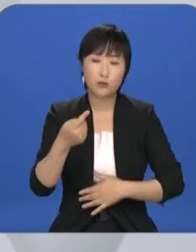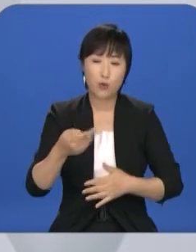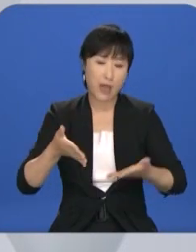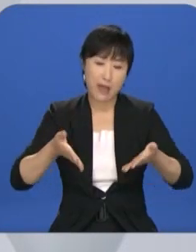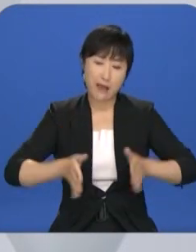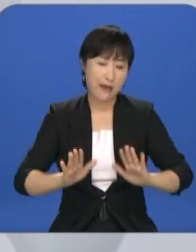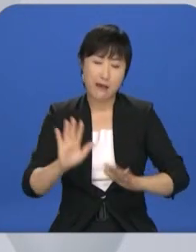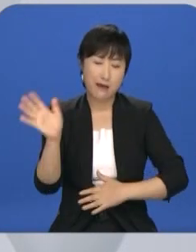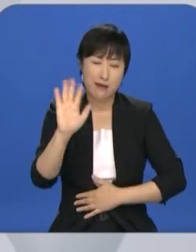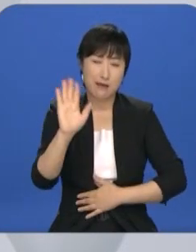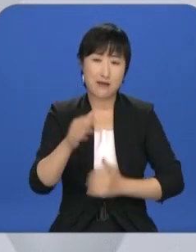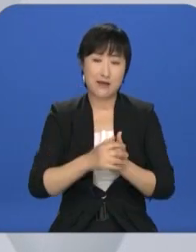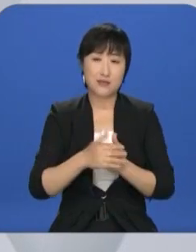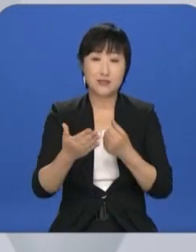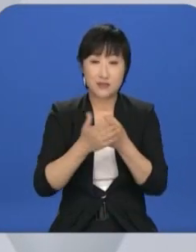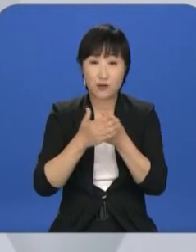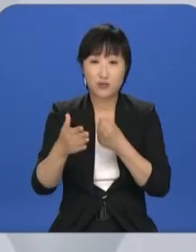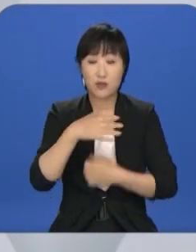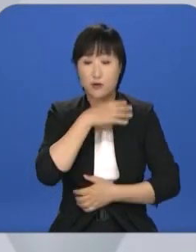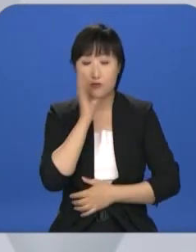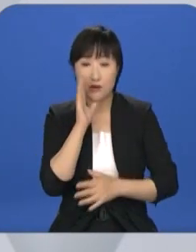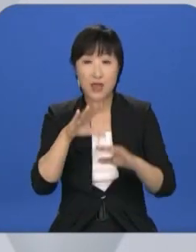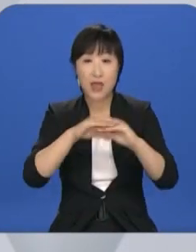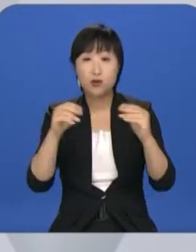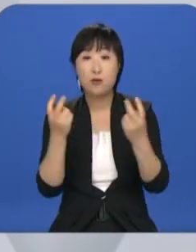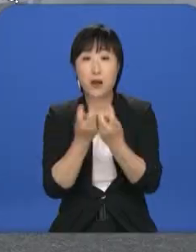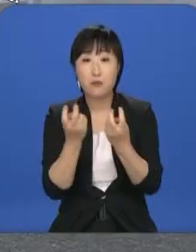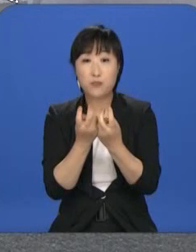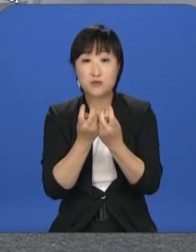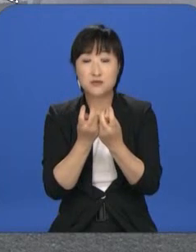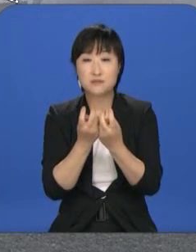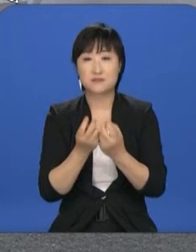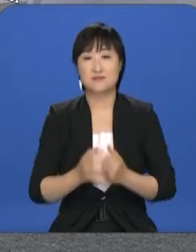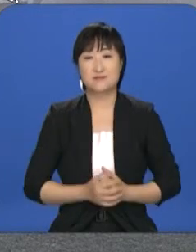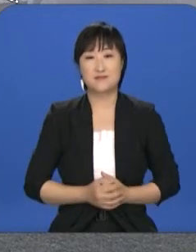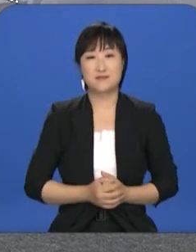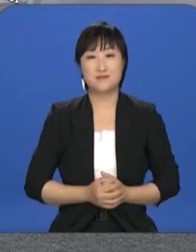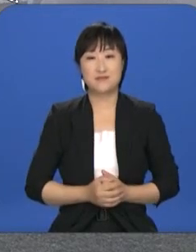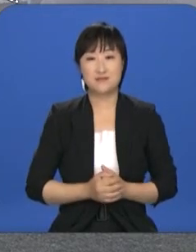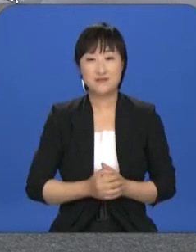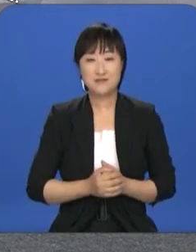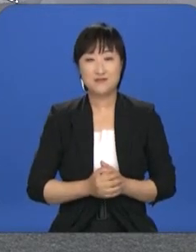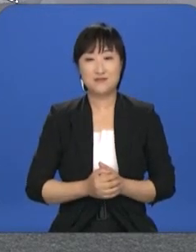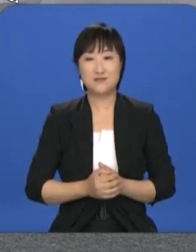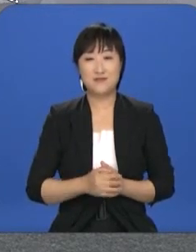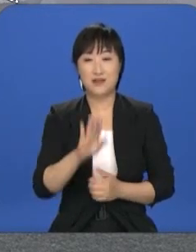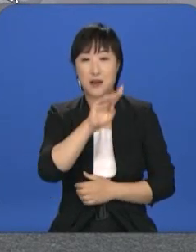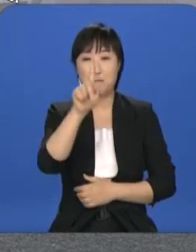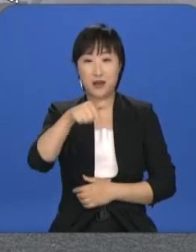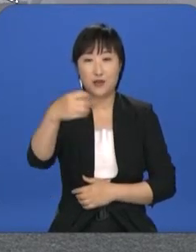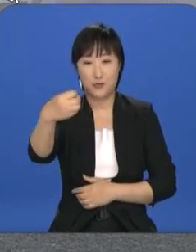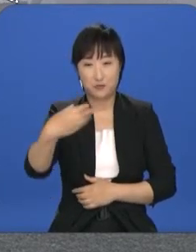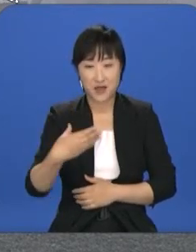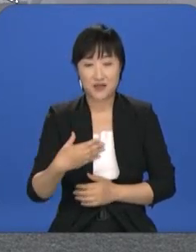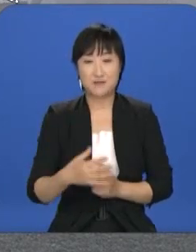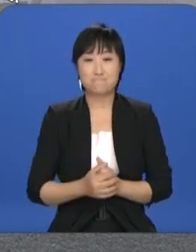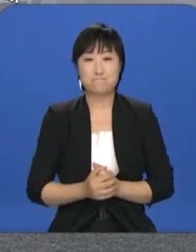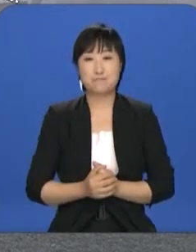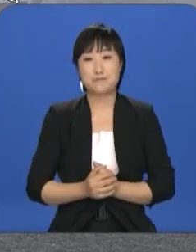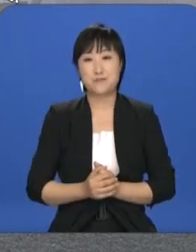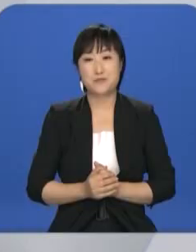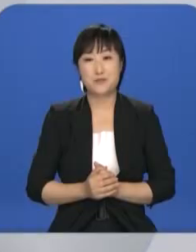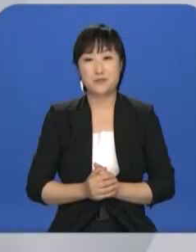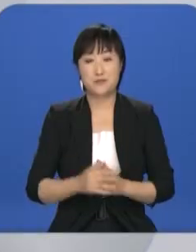해요. 그래서 고령화 방안 해결은 네, 다음으로 박인환 후보 답변하시기 바랍니다. 1분